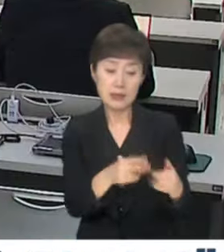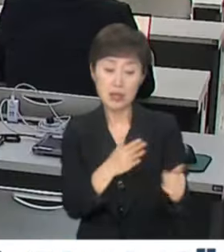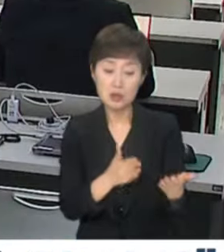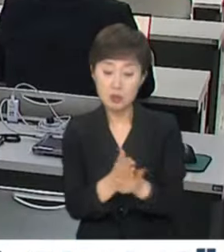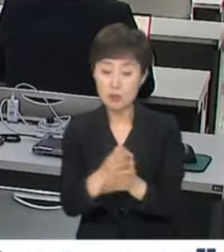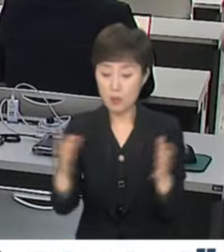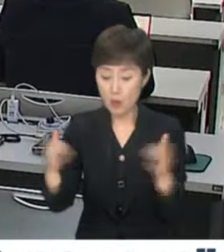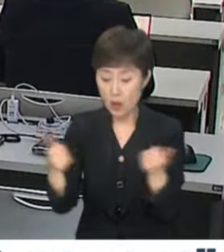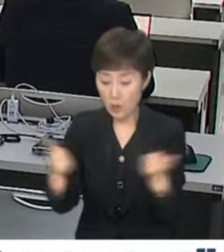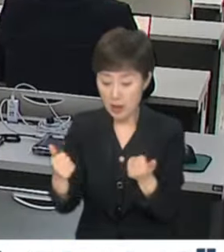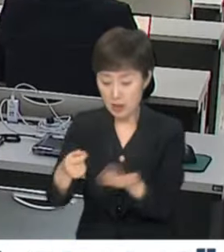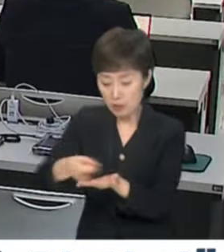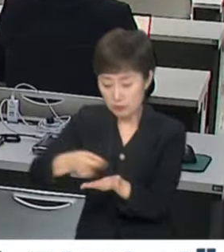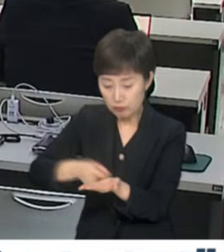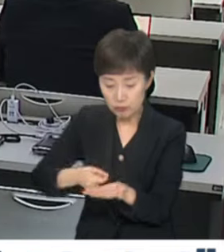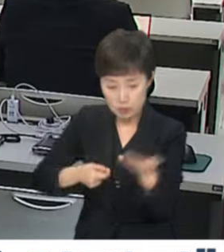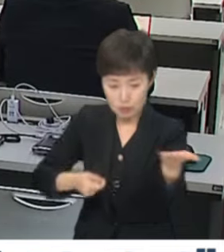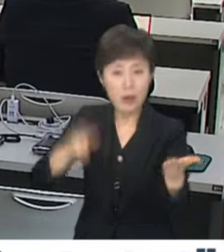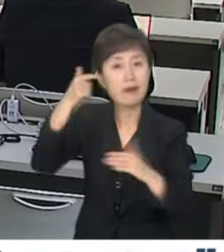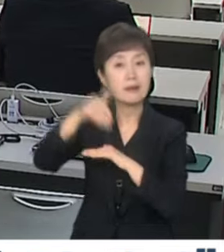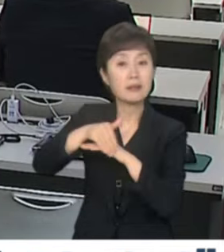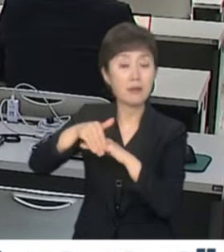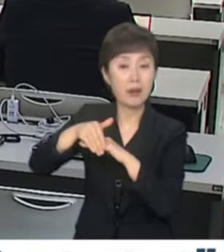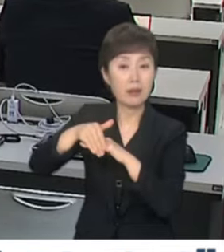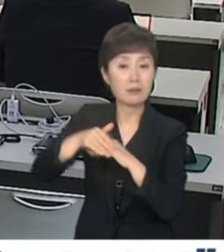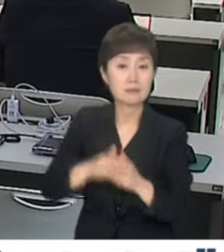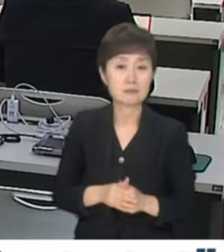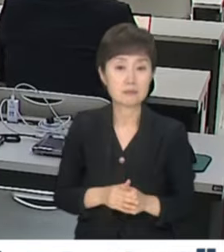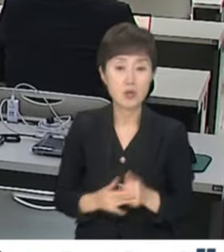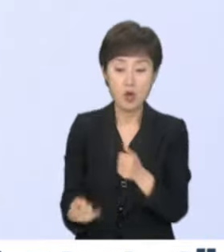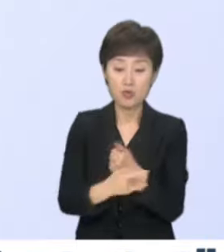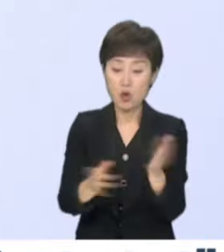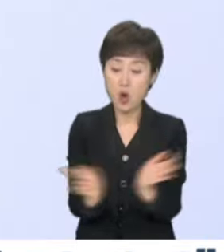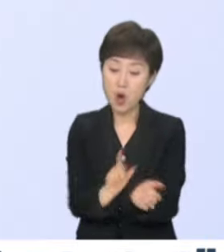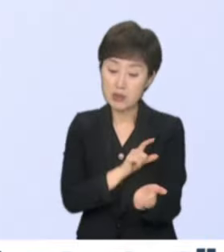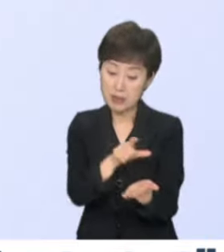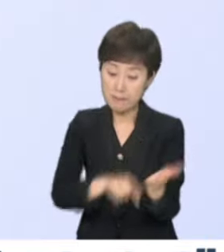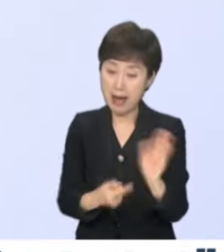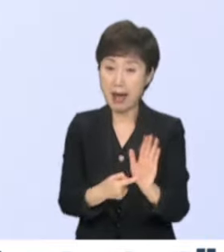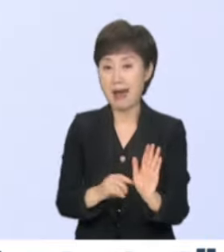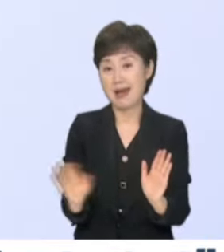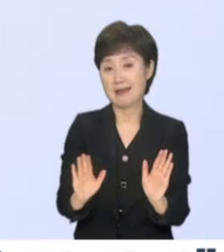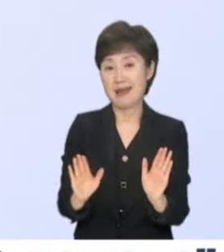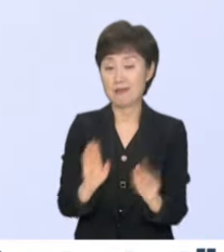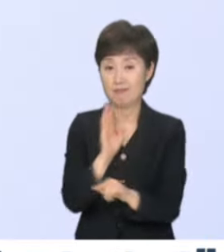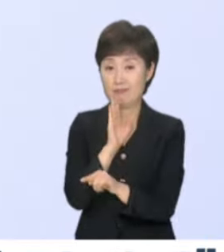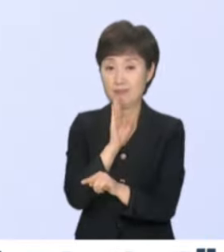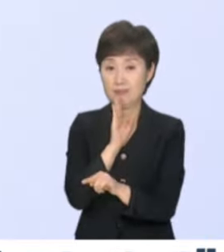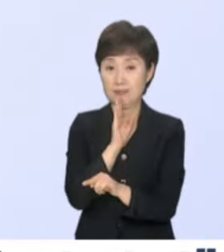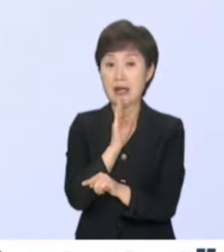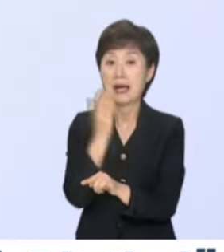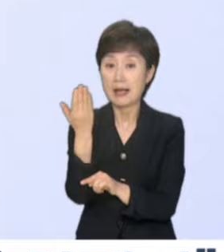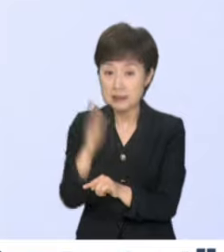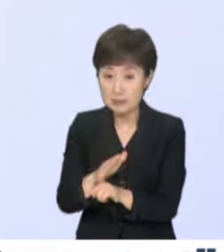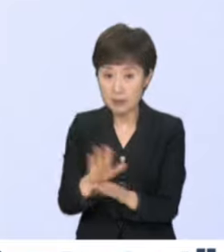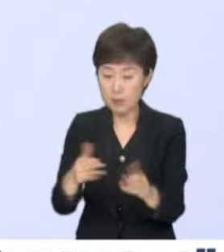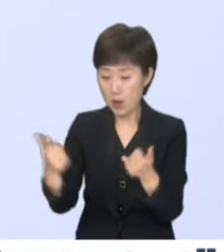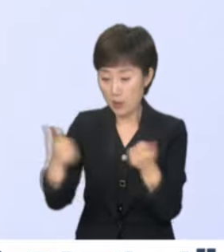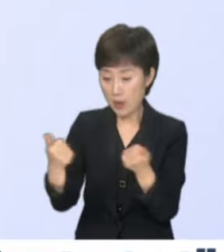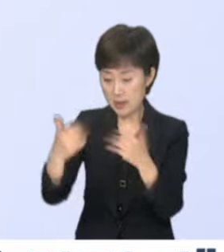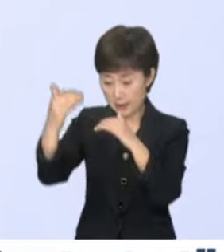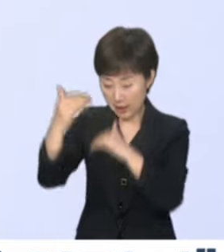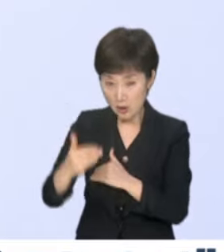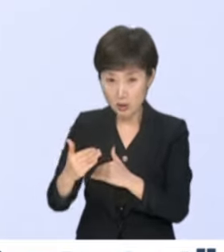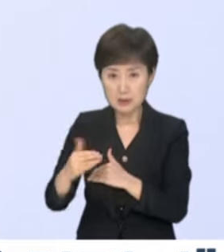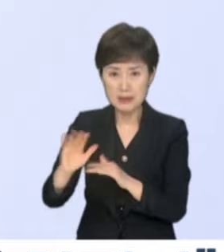산하의사인력전문위원회 회의록 등을 제출한다는 방침입니다. 위원 명단도 공개되지 않았던 의대정원 배정위원회는 회의록